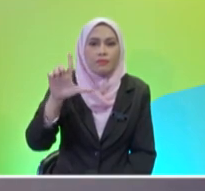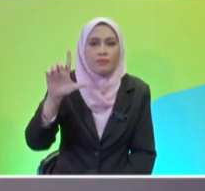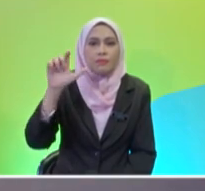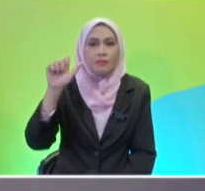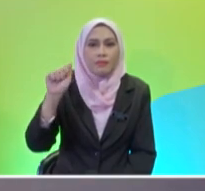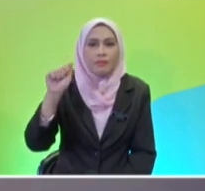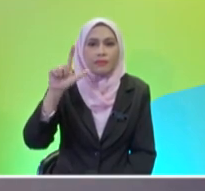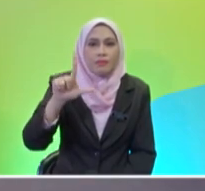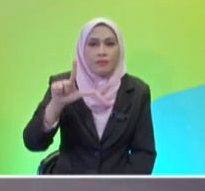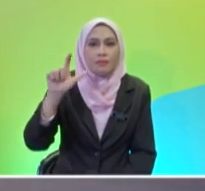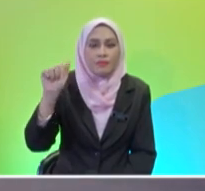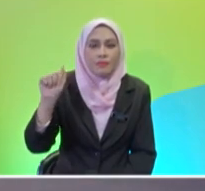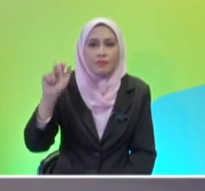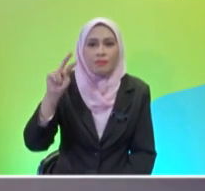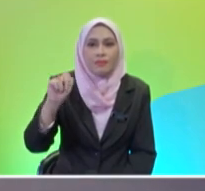L-A-N-G lang.